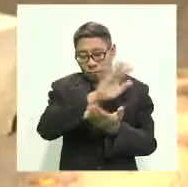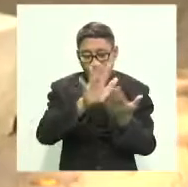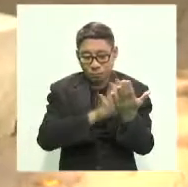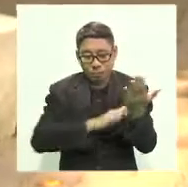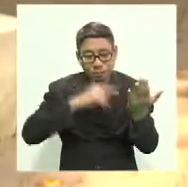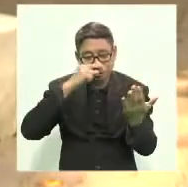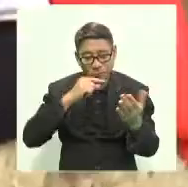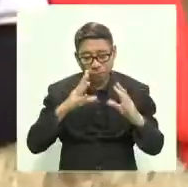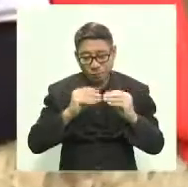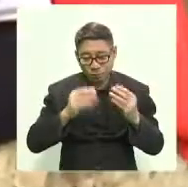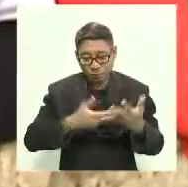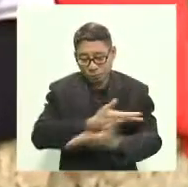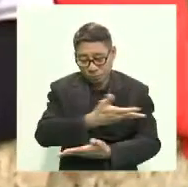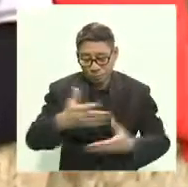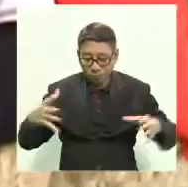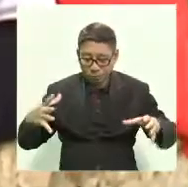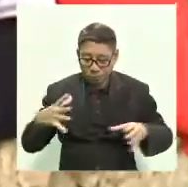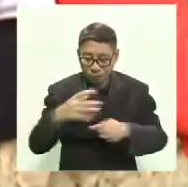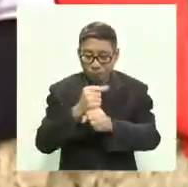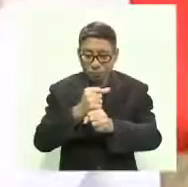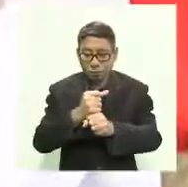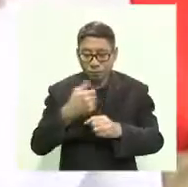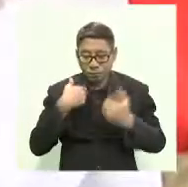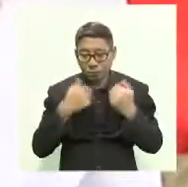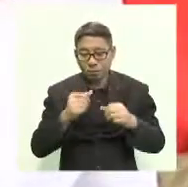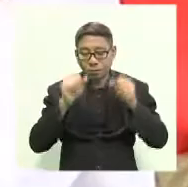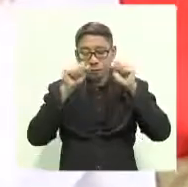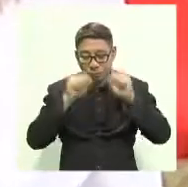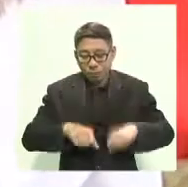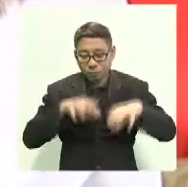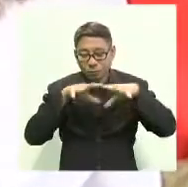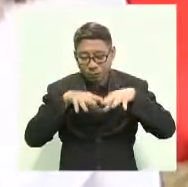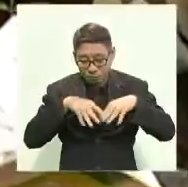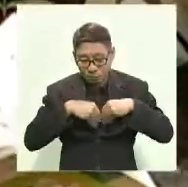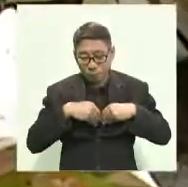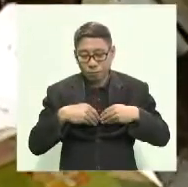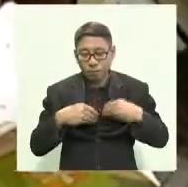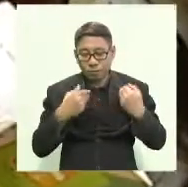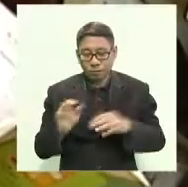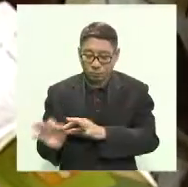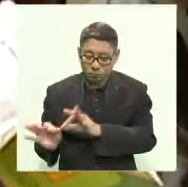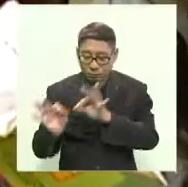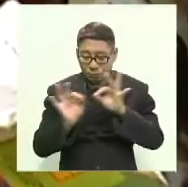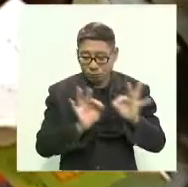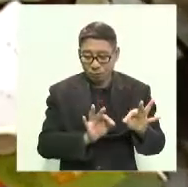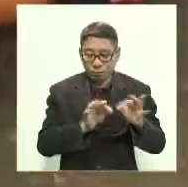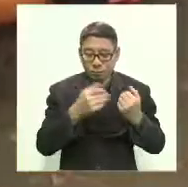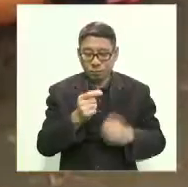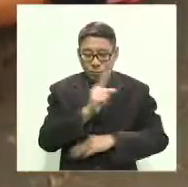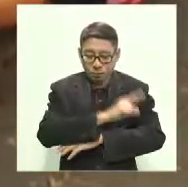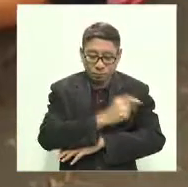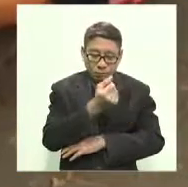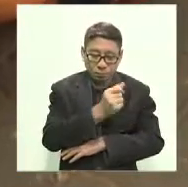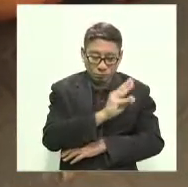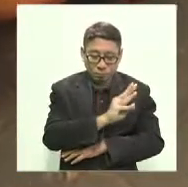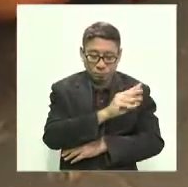ซึ่งที่ประชุม2หน่วยงานนะครับก็สรุปว่าเห็นชอบตรงกันในการเลื่อนนะครับการสอบแกดแพทออกไปเป็นวัน